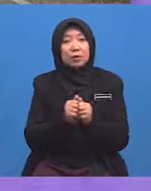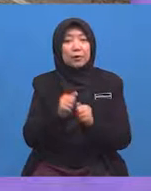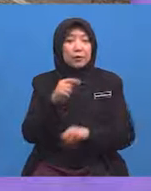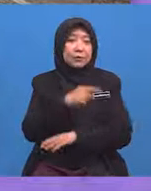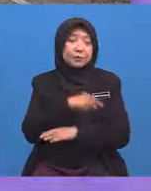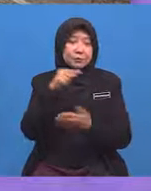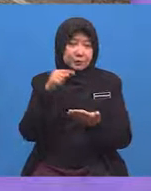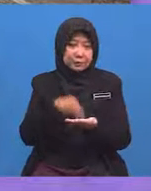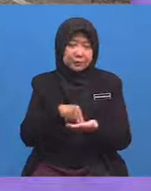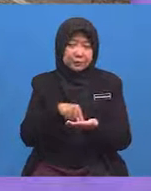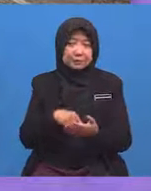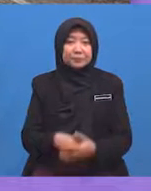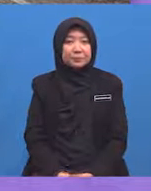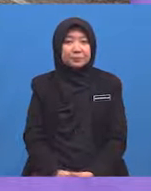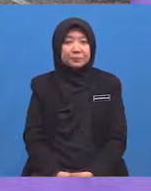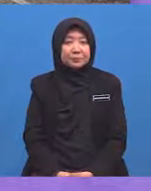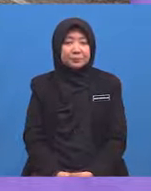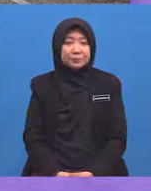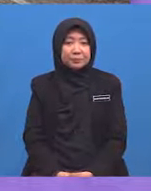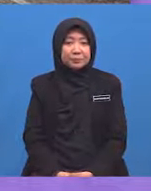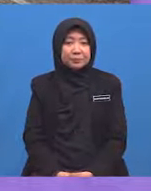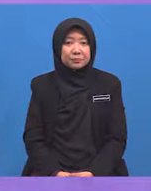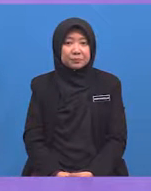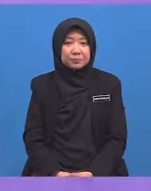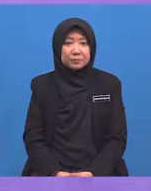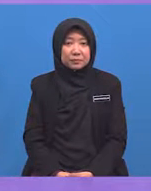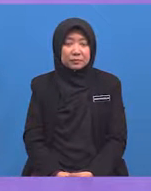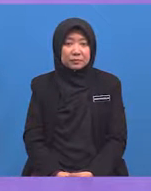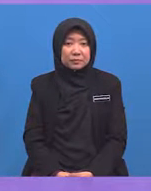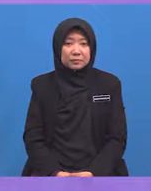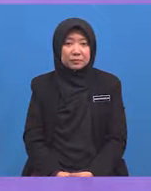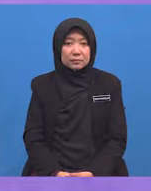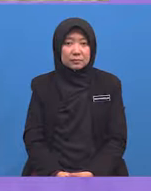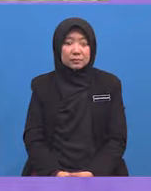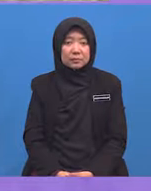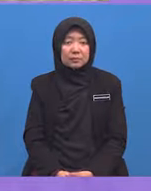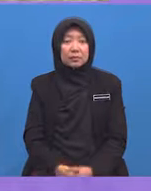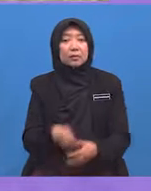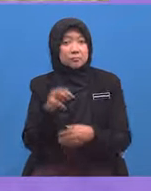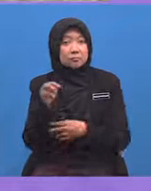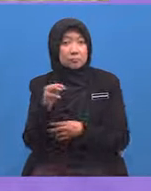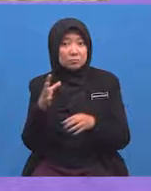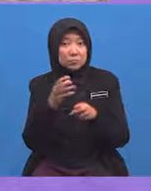kamu kaitkan dengan topik yang akan dibincangkan pada hari ini?